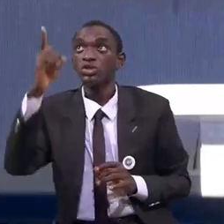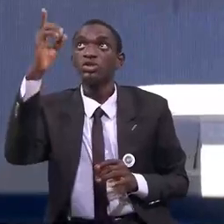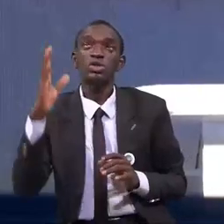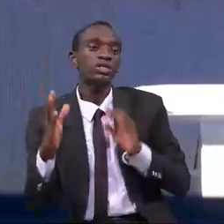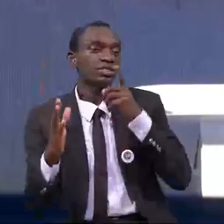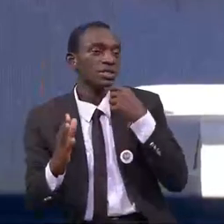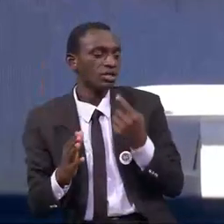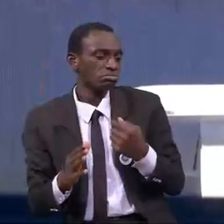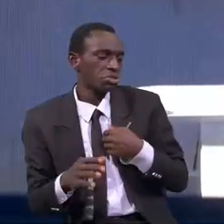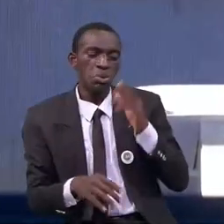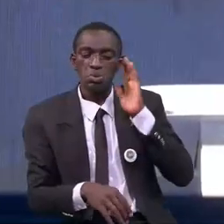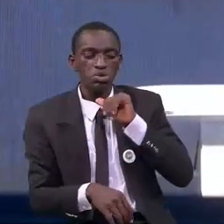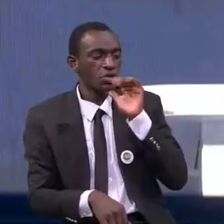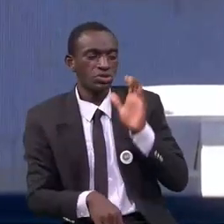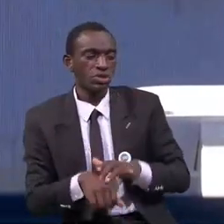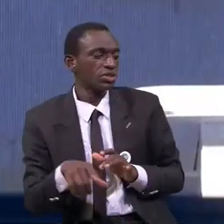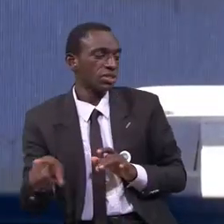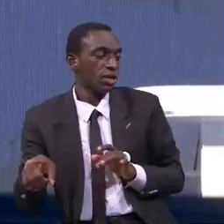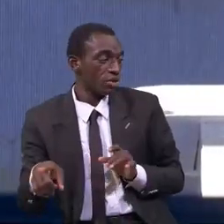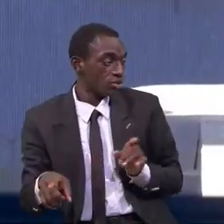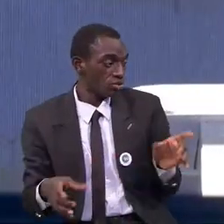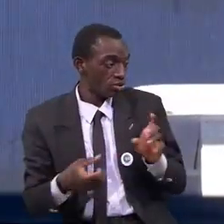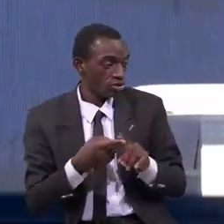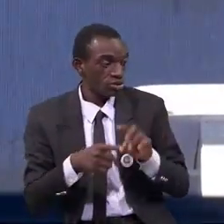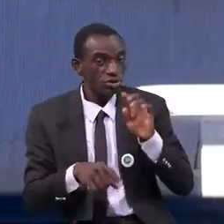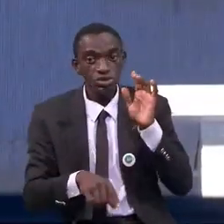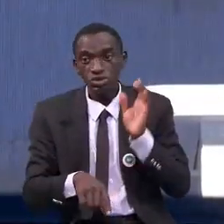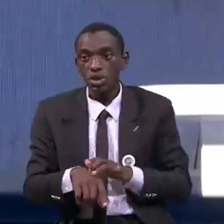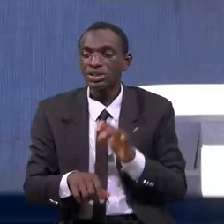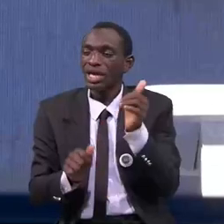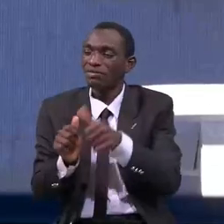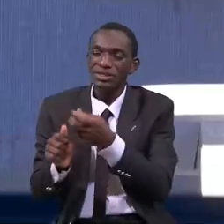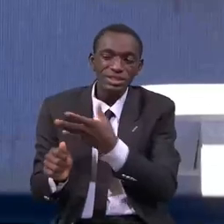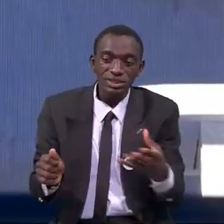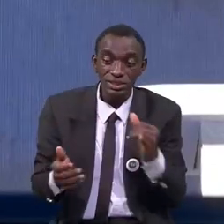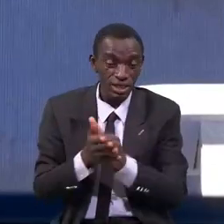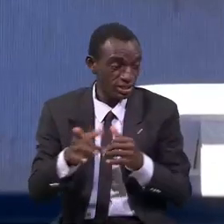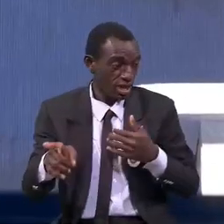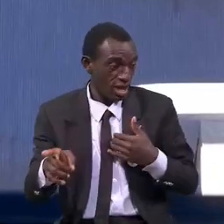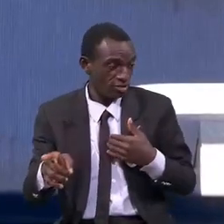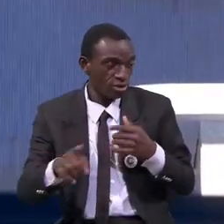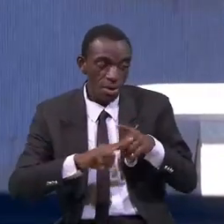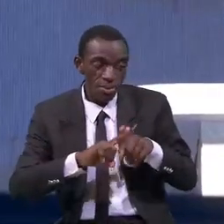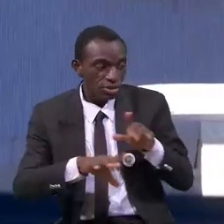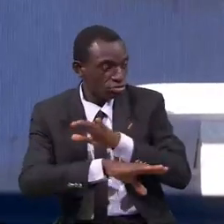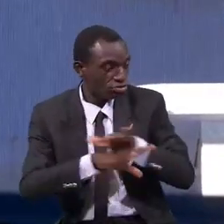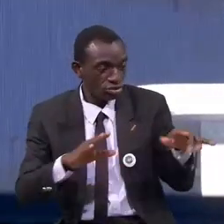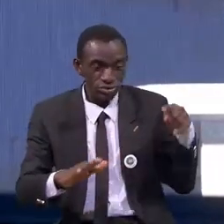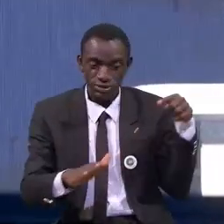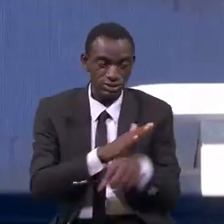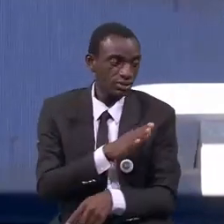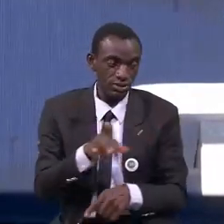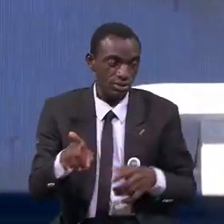veux pas le toucher tu veux les toucher tu peux toucher tout ce qu'il a mais épagne sa vie